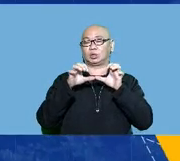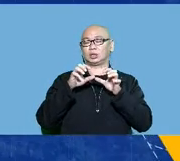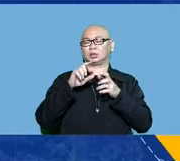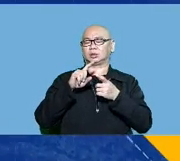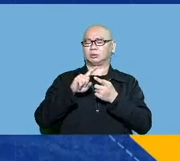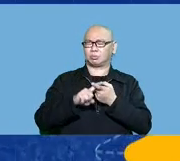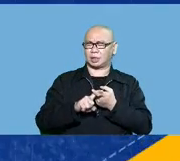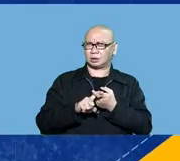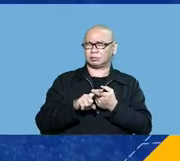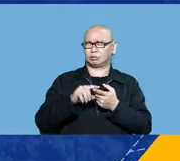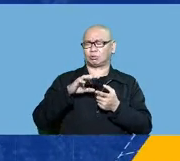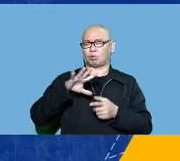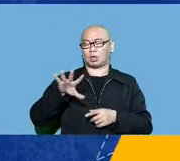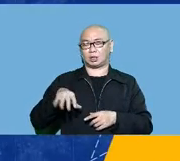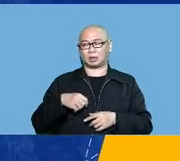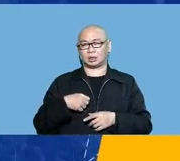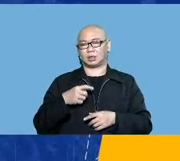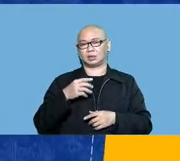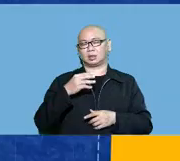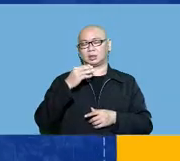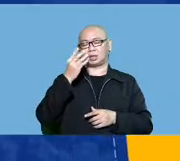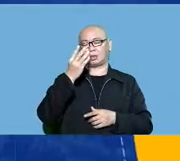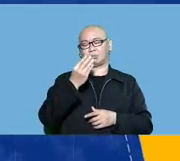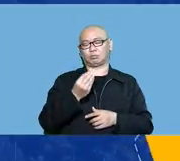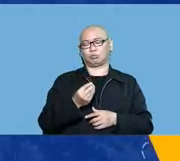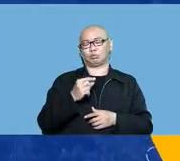dan serta para tamu undangan yang berbahagia.